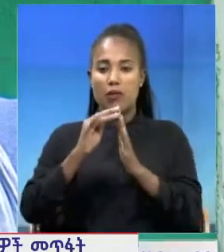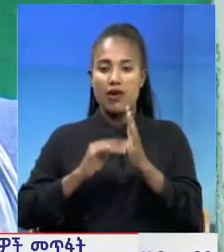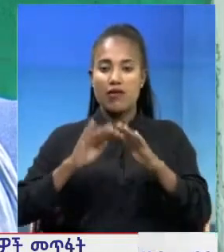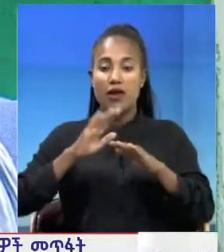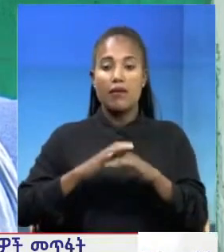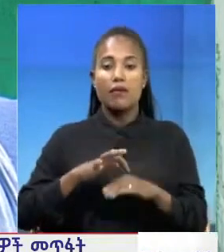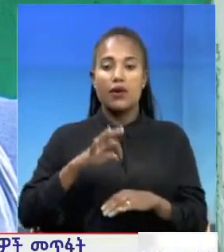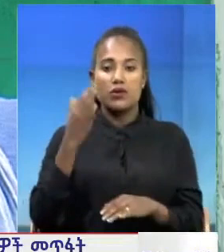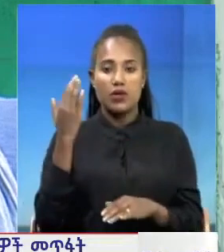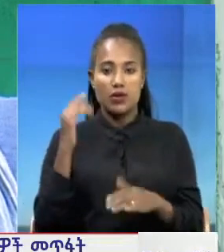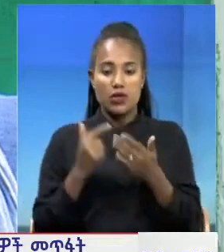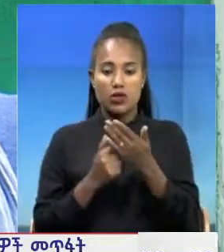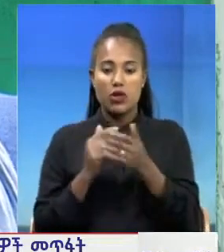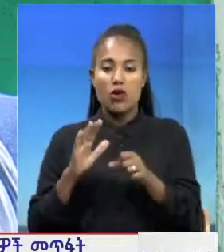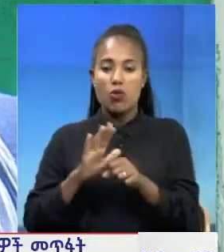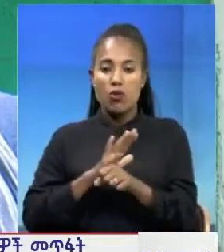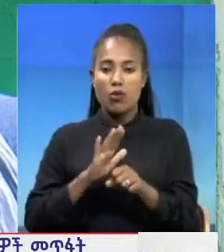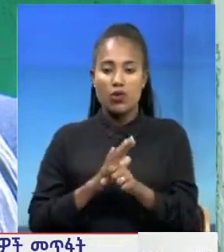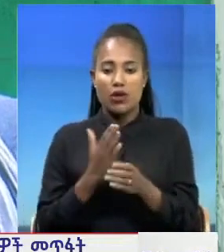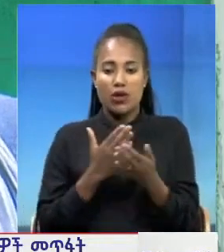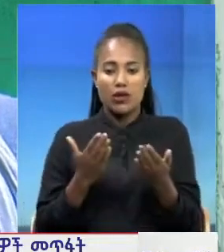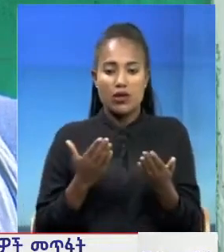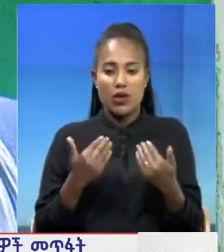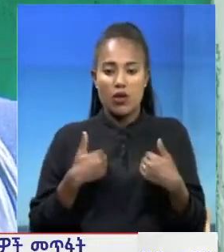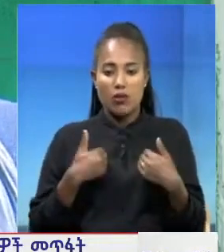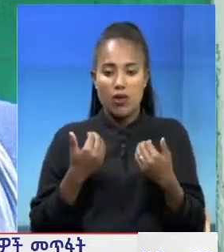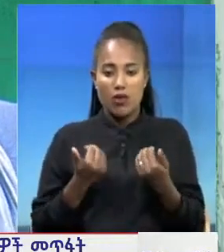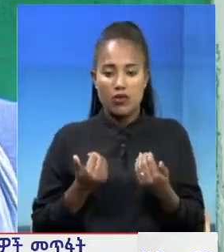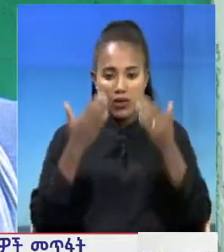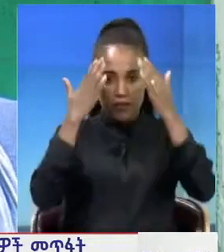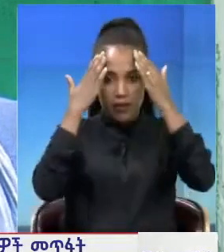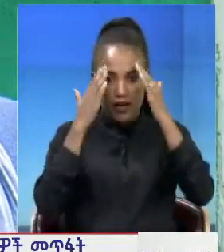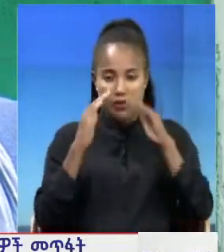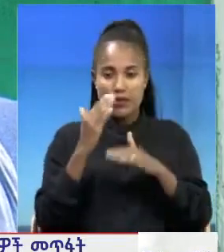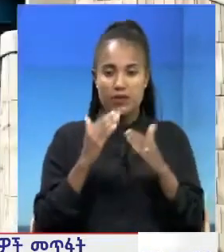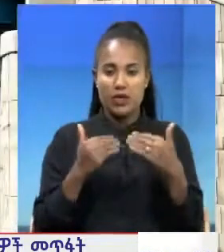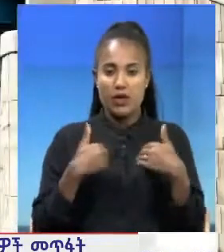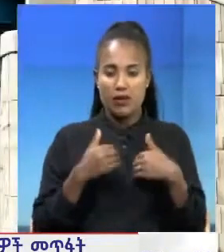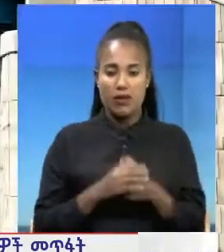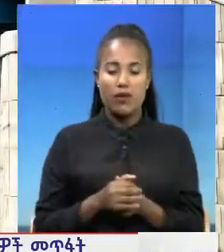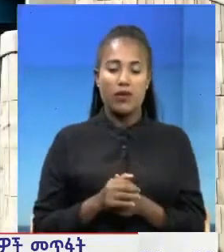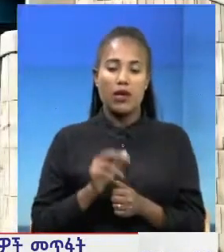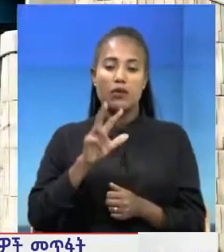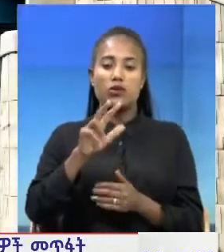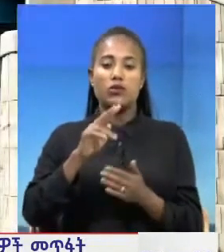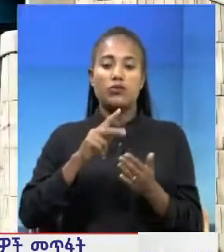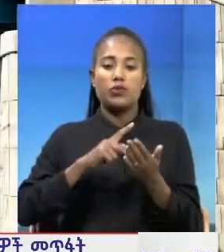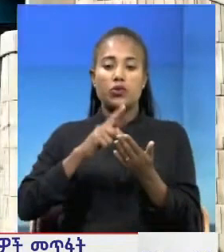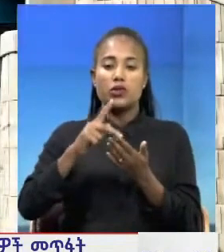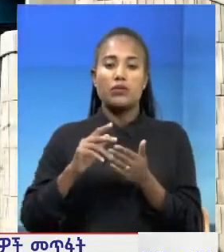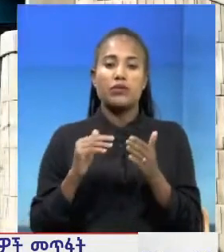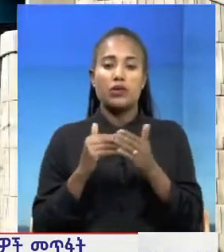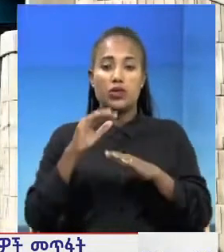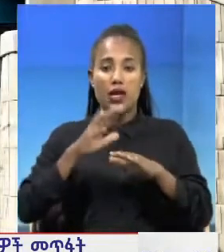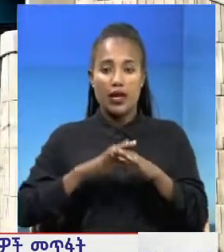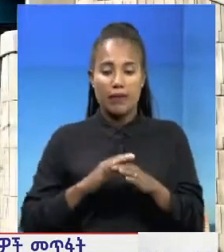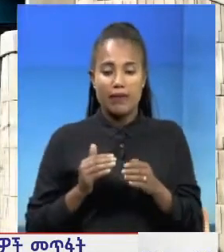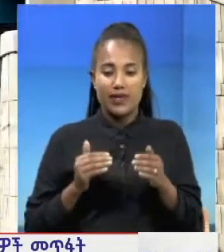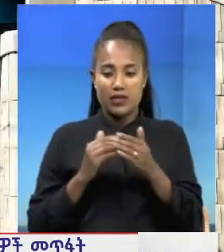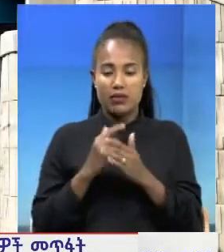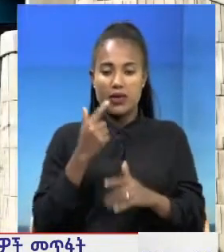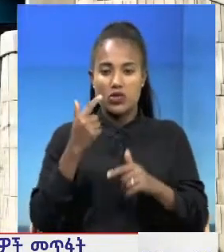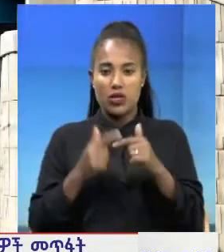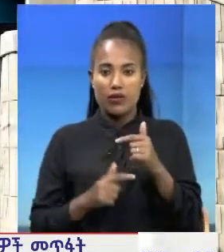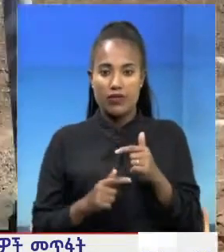የሚገኙ ስለነበረ እነዚህ ሙሉ ለሙሉ ቤት እንዳሉ በአሁን ሰዓት ማናቀበት ደረጃ ነው ያለነው። በሶስት የፕሮጀክት መዳረሻዎች ላይ መድረስ